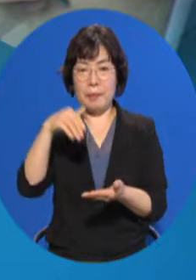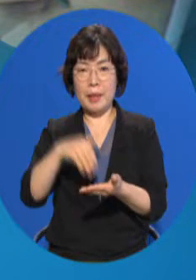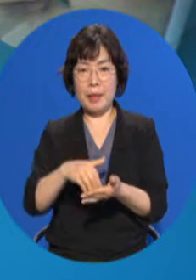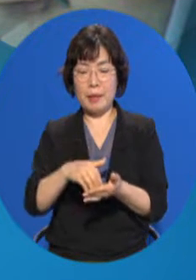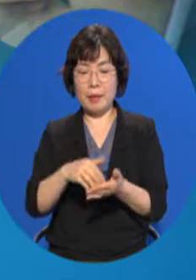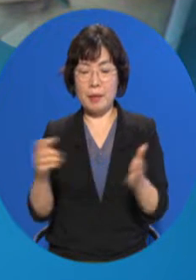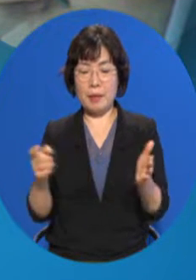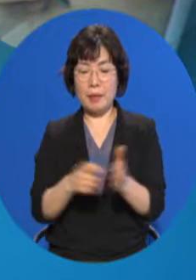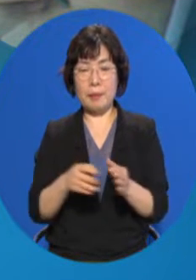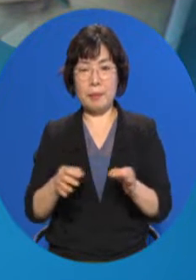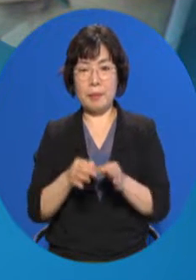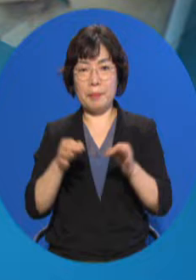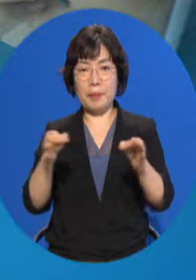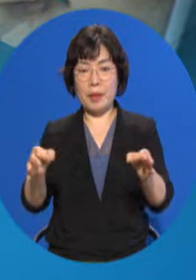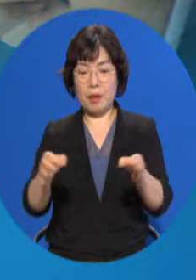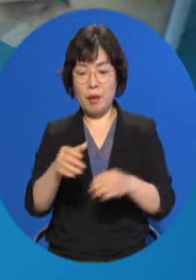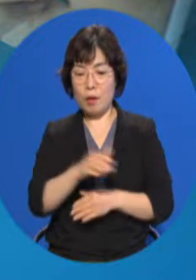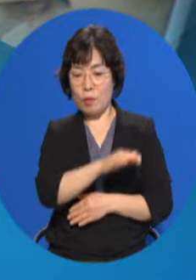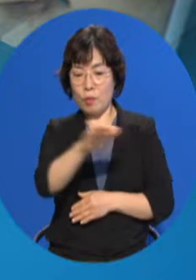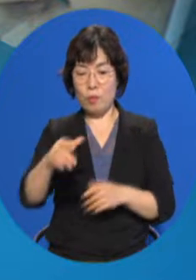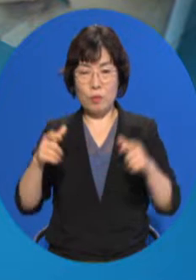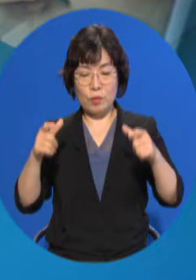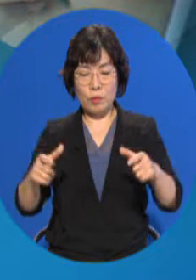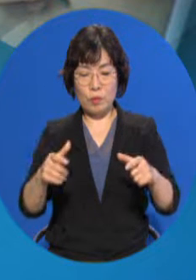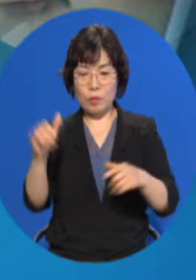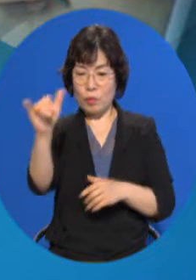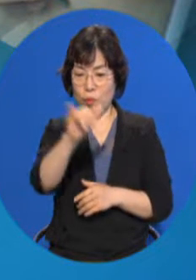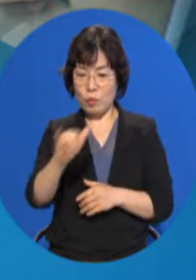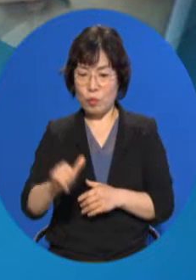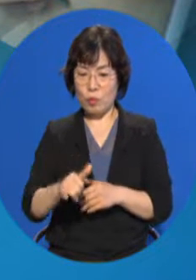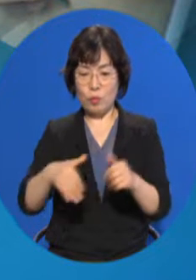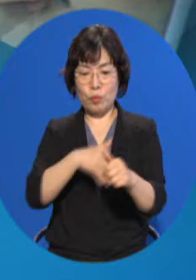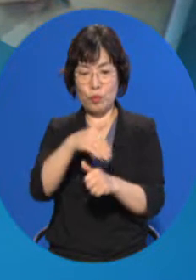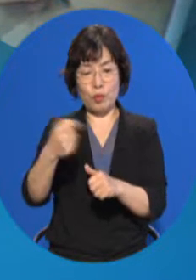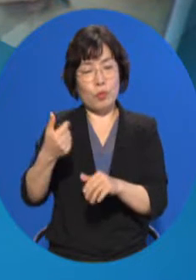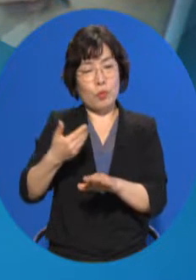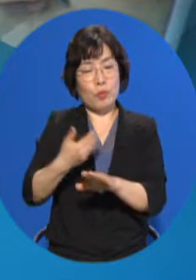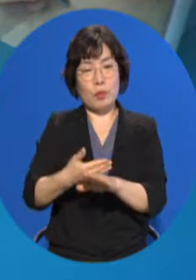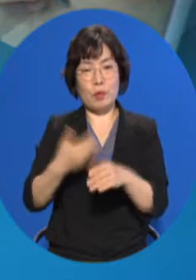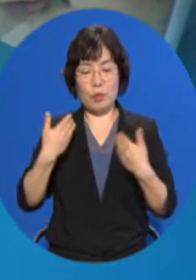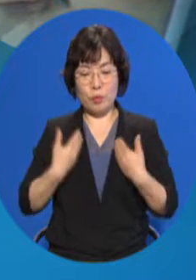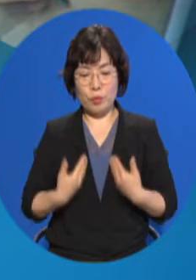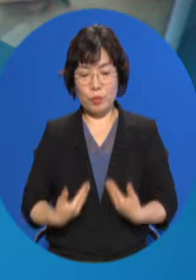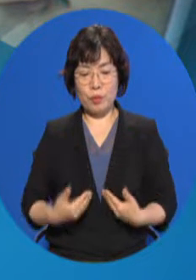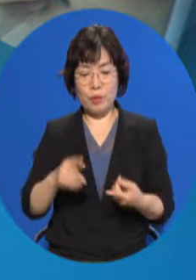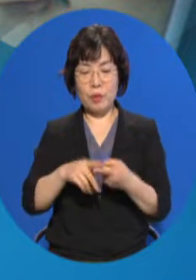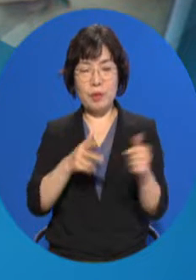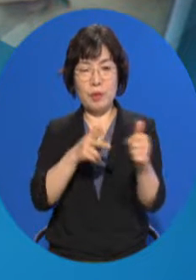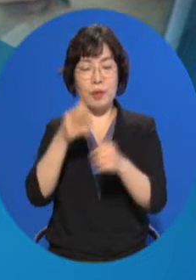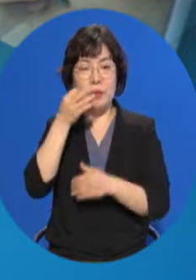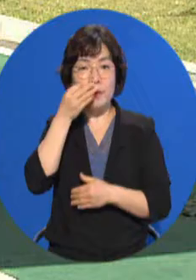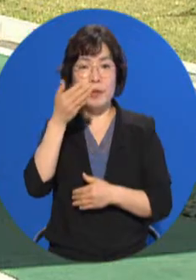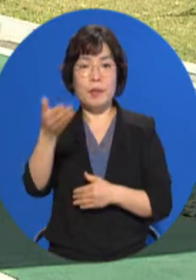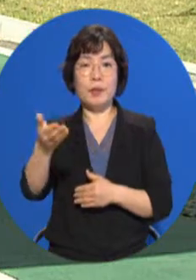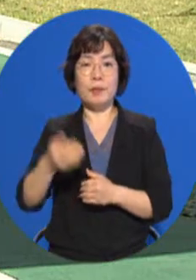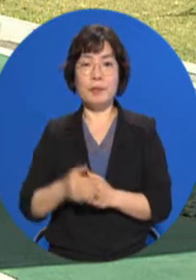있습니다 그러나 우리 지역은 전국의 분위기와는 사뭇 다릅니다 양 연승 기자가 취재했습니다